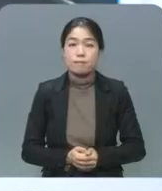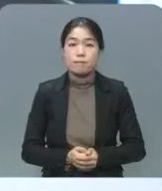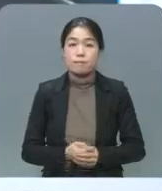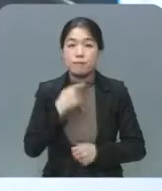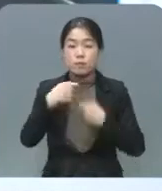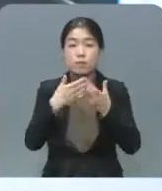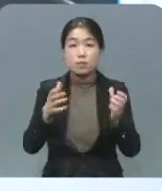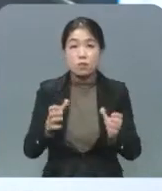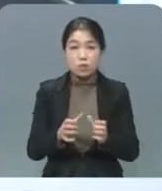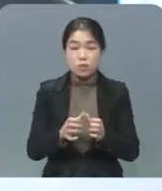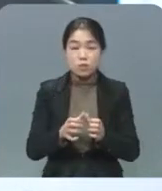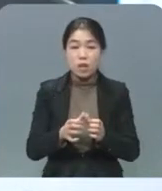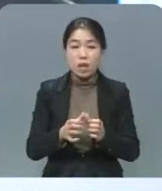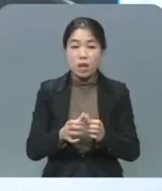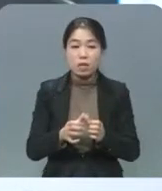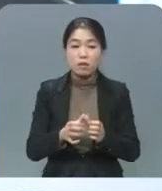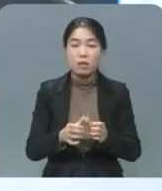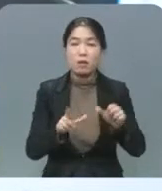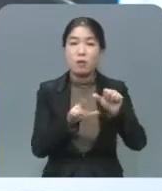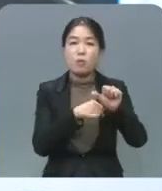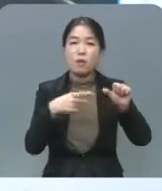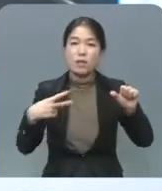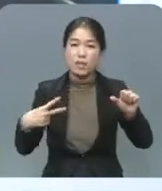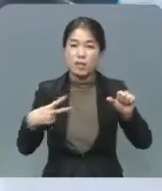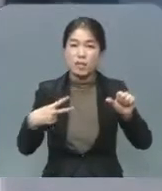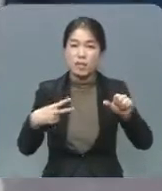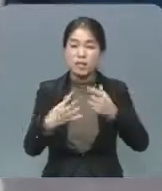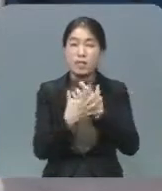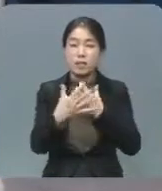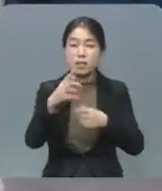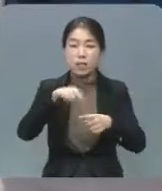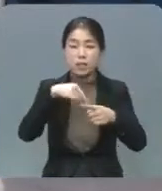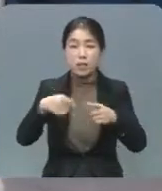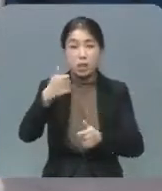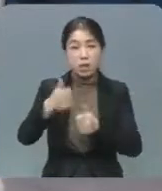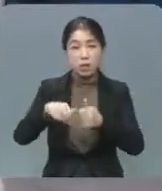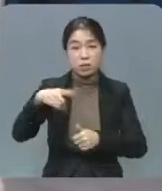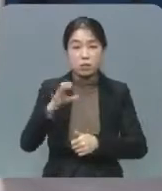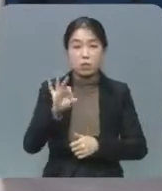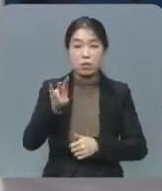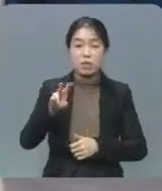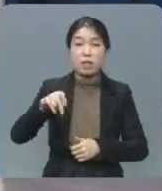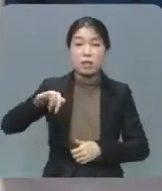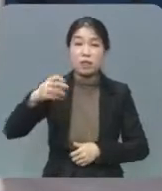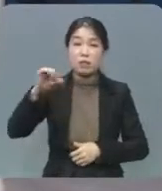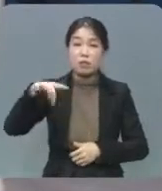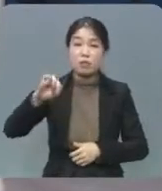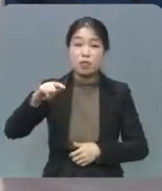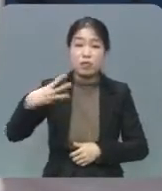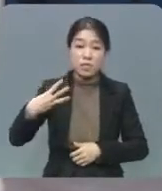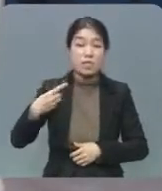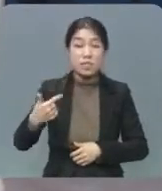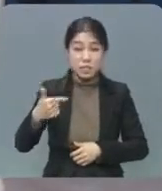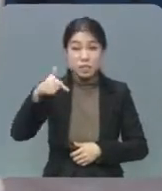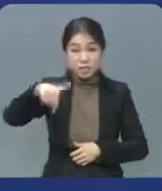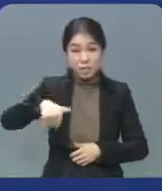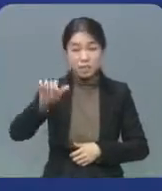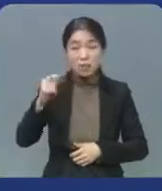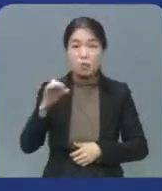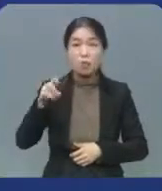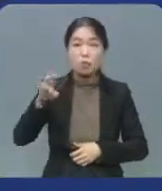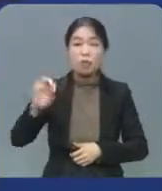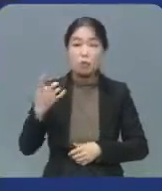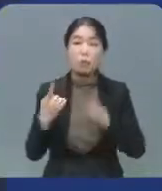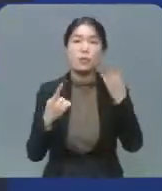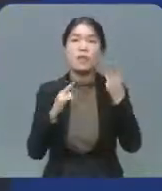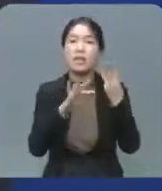더불어 민주당의 오이 전당대회 당대표 경선 2 송영길 의원 씩 홍영표 후보 간의 3파전으로 확정됐습니다